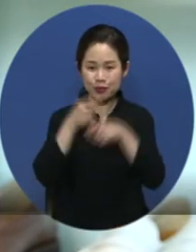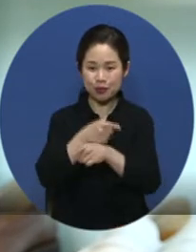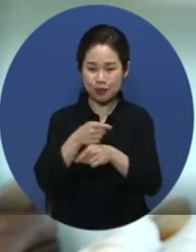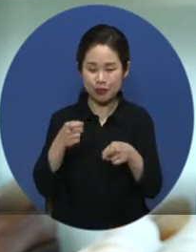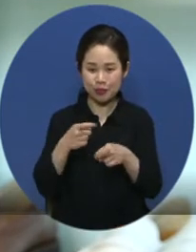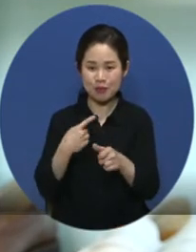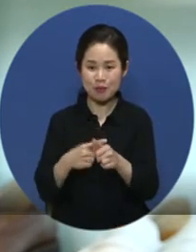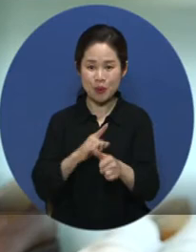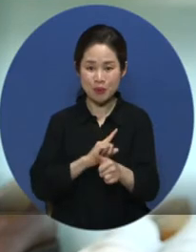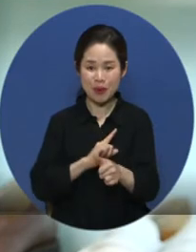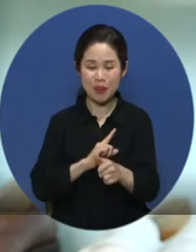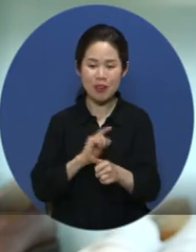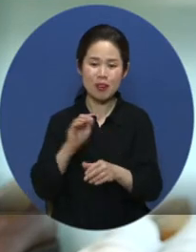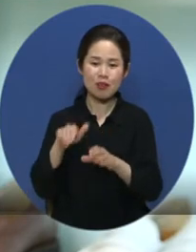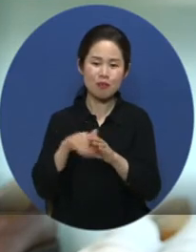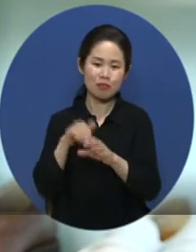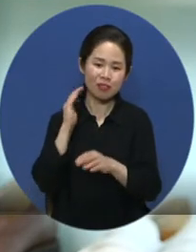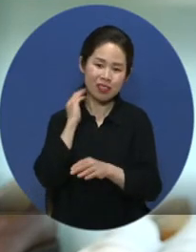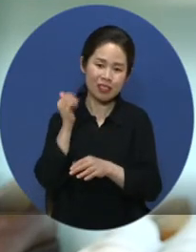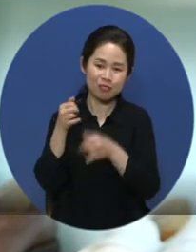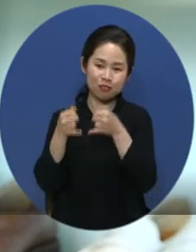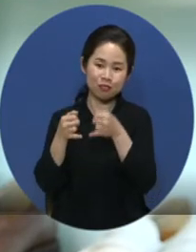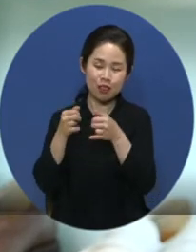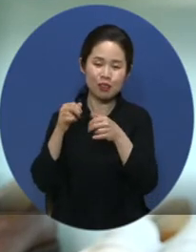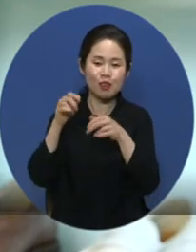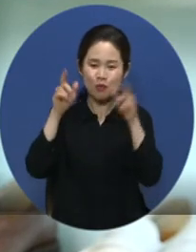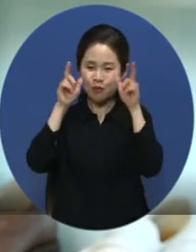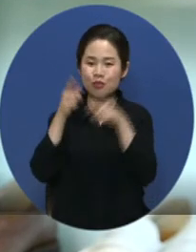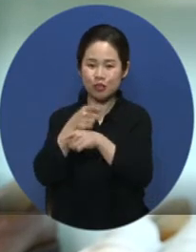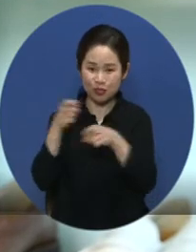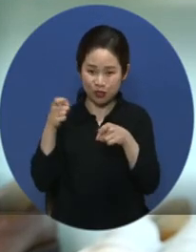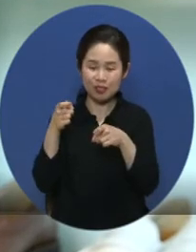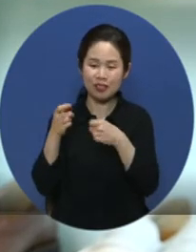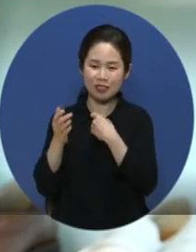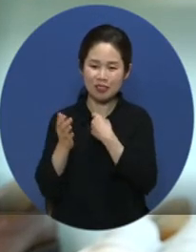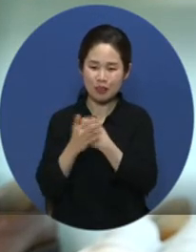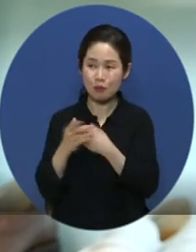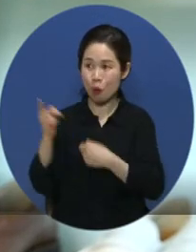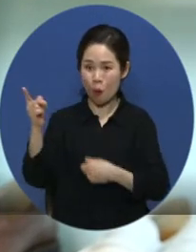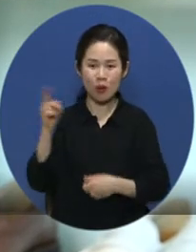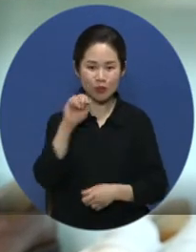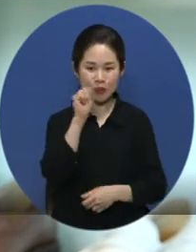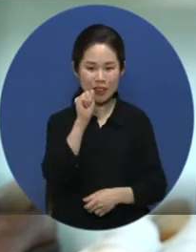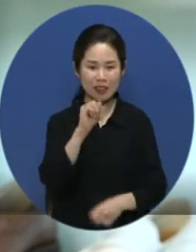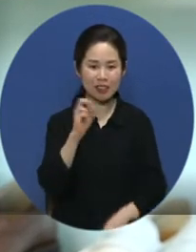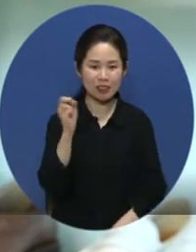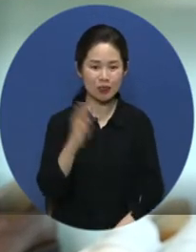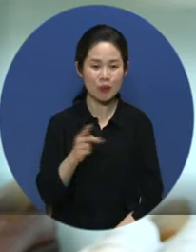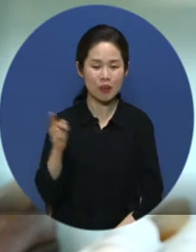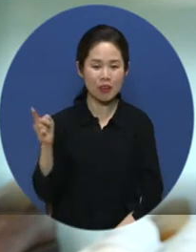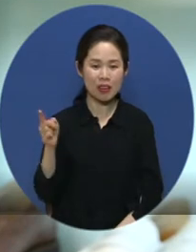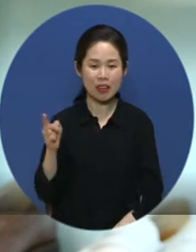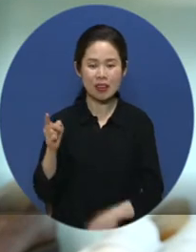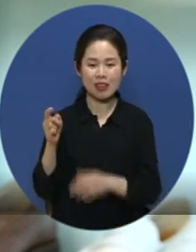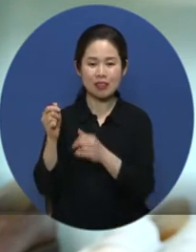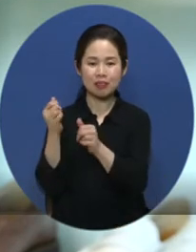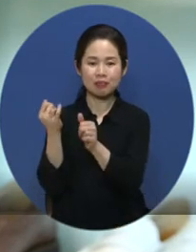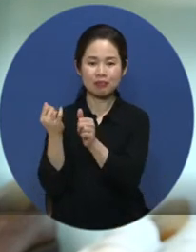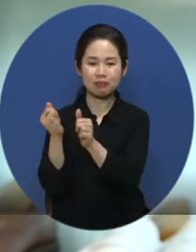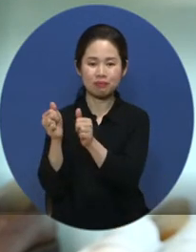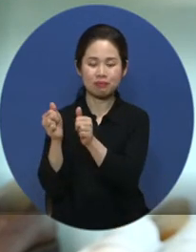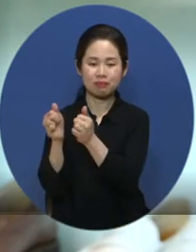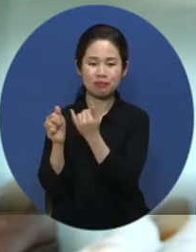닉네임이 있어서 좋아하셨고 김 여사님께서도 아주 독특하게 신발을